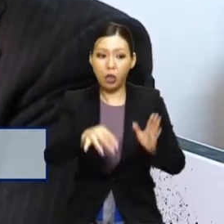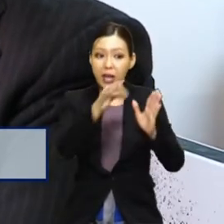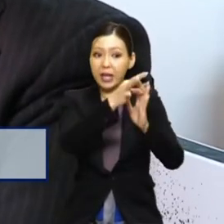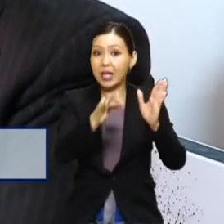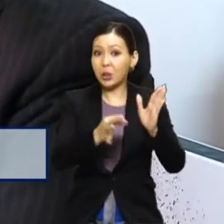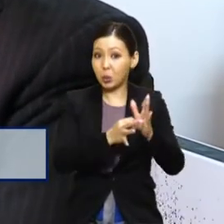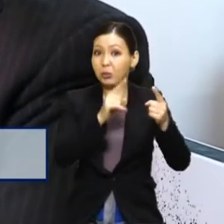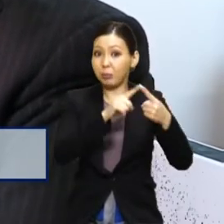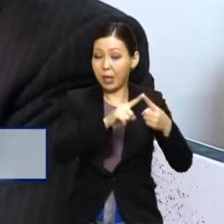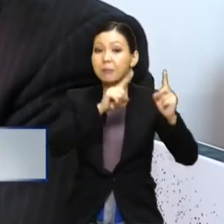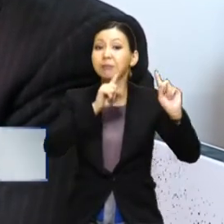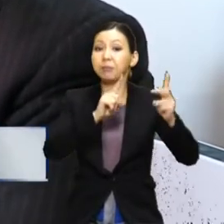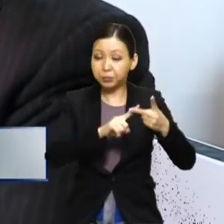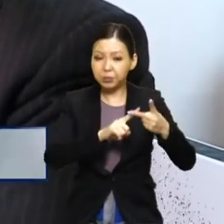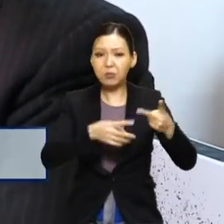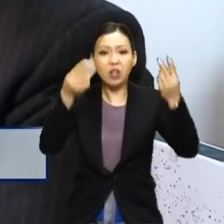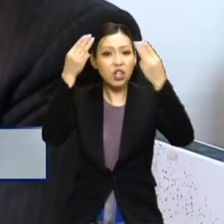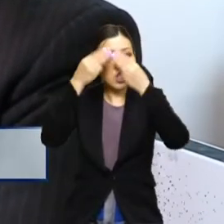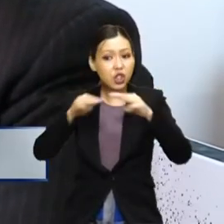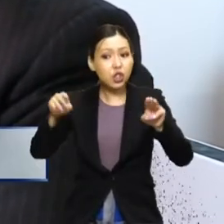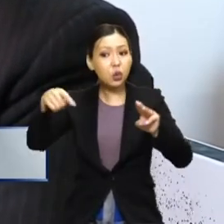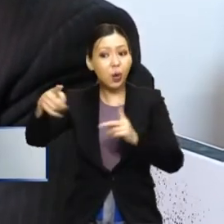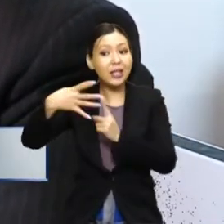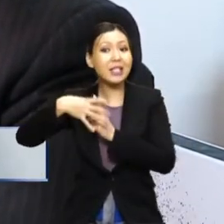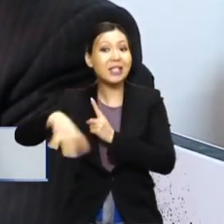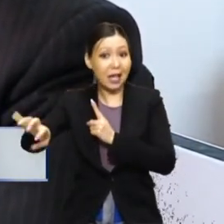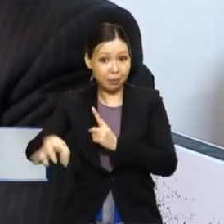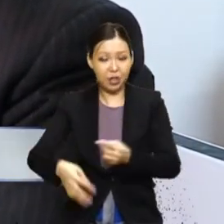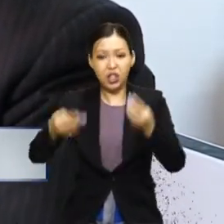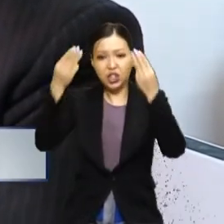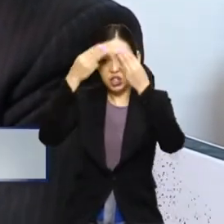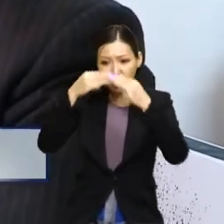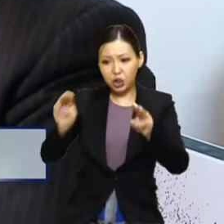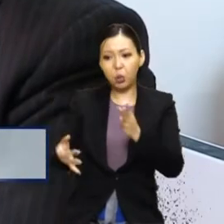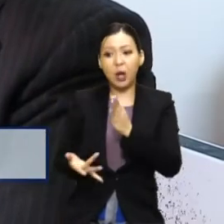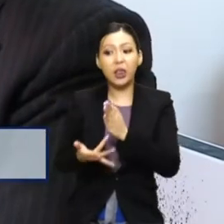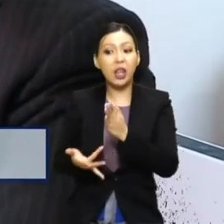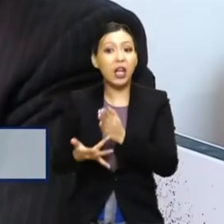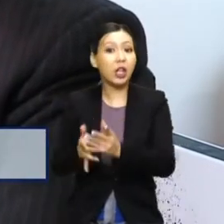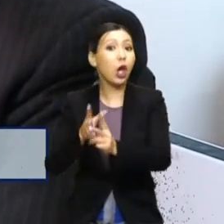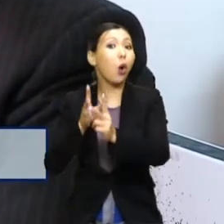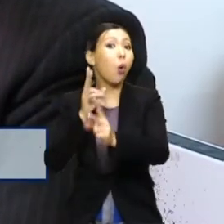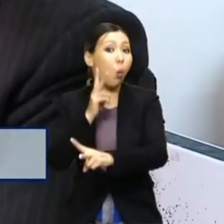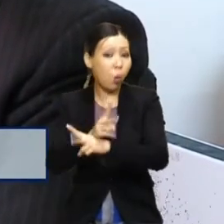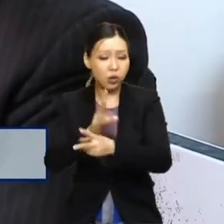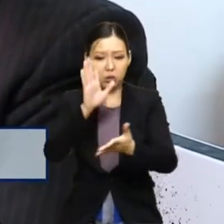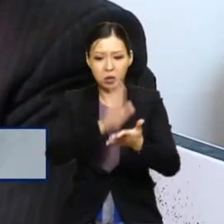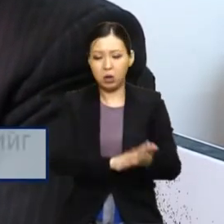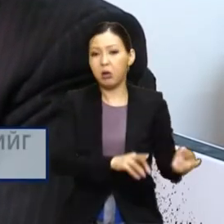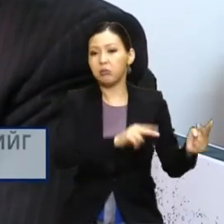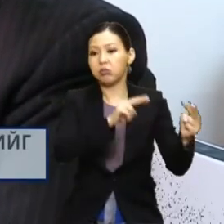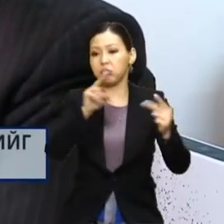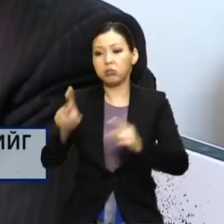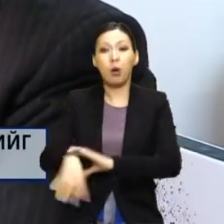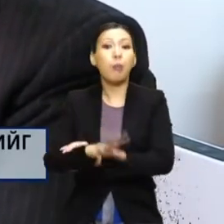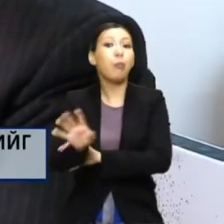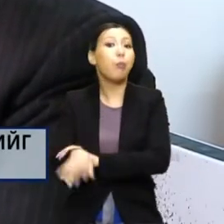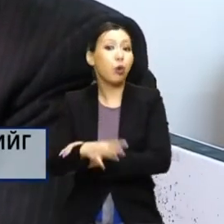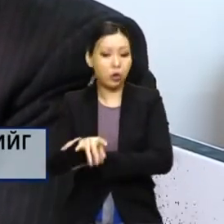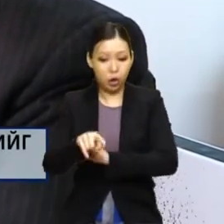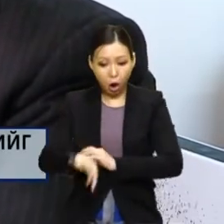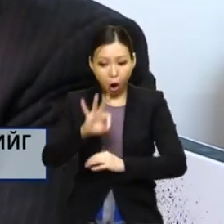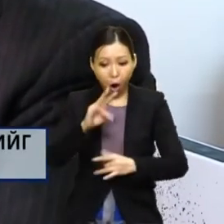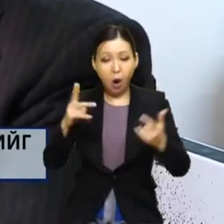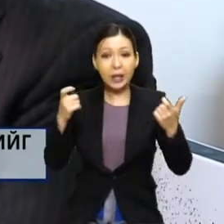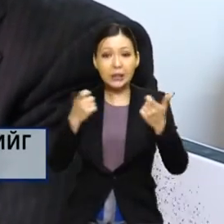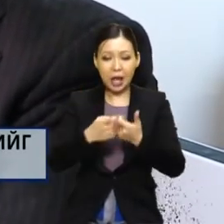байна. Аа нөгөө талд шинжлэх ухааны салбарт бол шинжлэх ухааны технологийн тухай хуулийг бол боловсруулах, ондоо багтааж улсын их хурлын өргөн